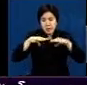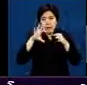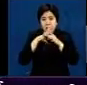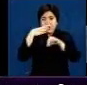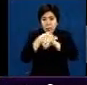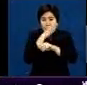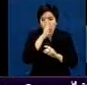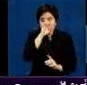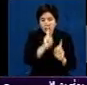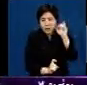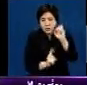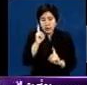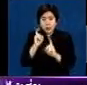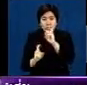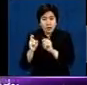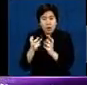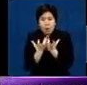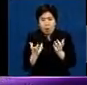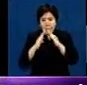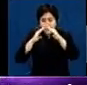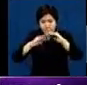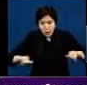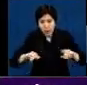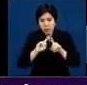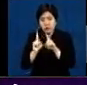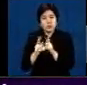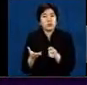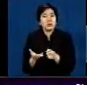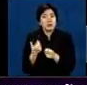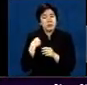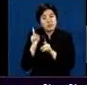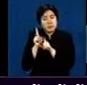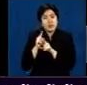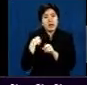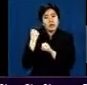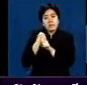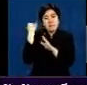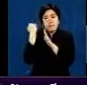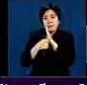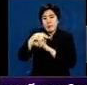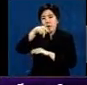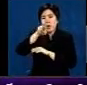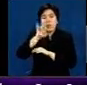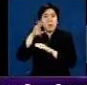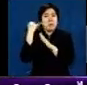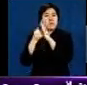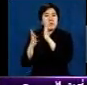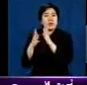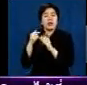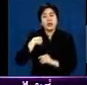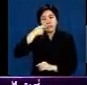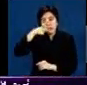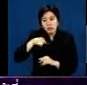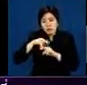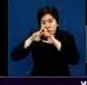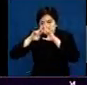การเสียชีวิตการสูญเสียทรัพย์สินนั้นก็มีการนิรโทษกรรมมาก่อนและเป็นบทเรียนที่ประเทศไทยต้องศึ